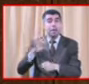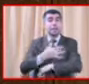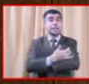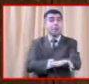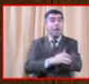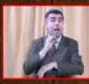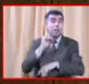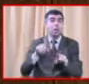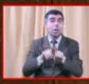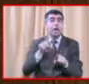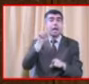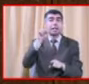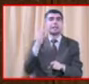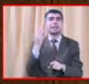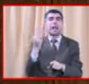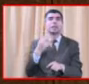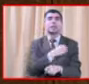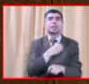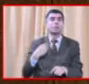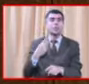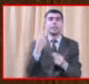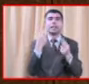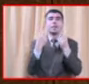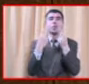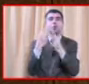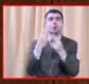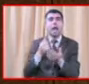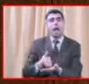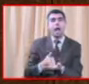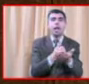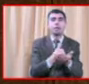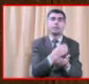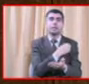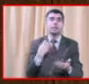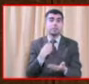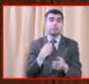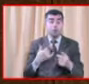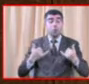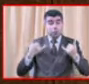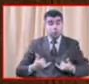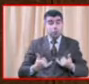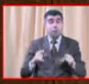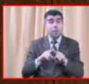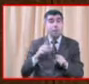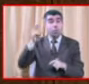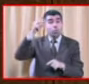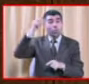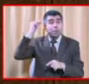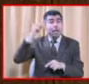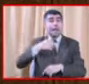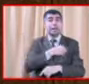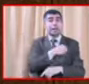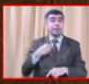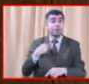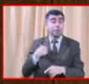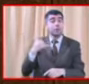تزويده 13 طبيب و 22 ممرضة. وأنا شخصيا اتصلت هذا الصباح بالمندوب أكد لي بالله هذا